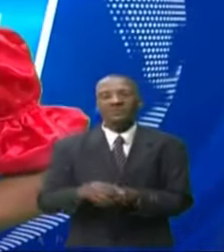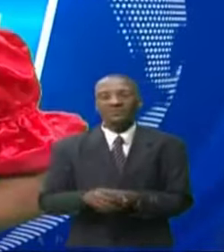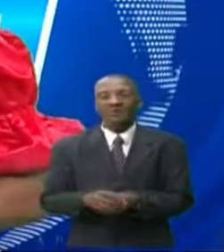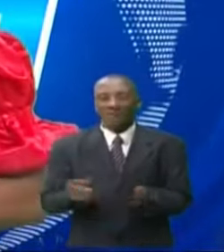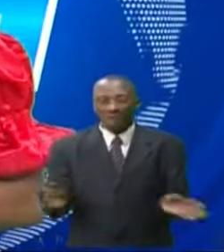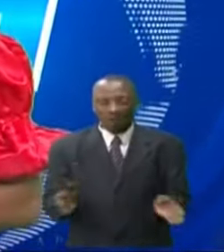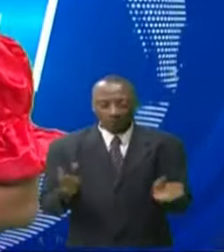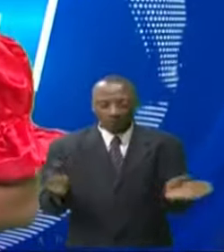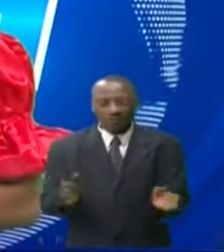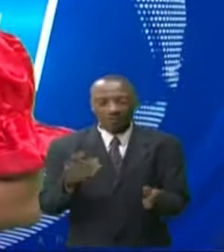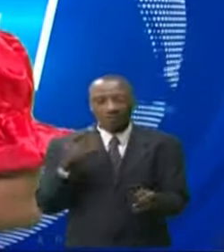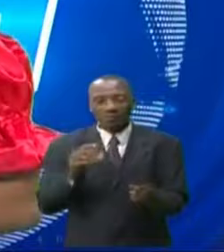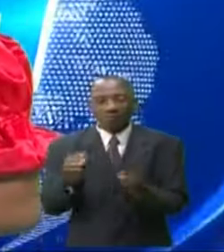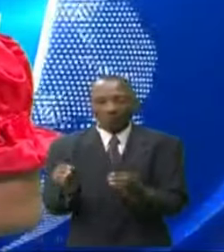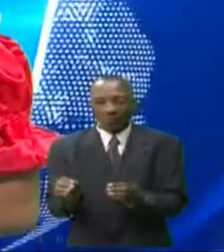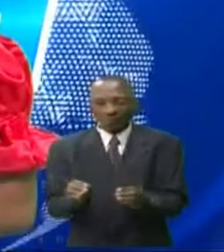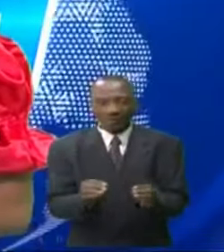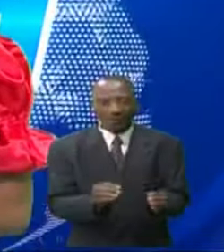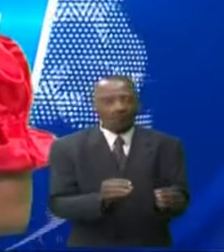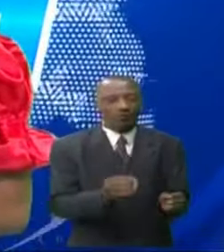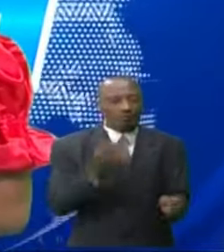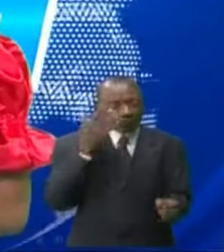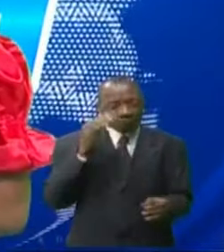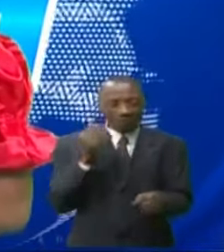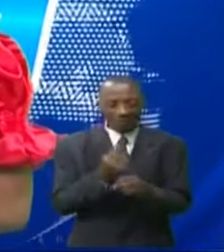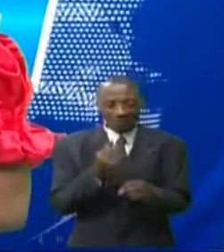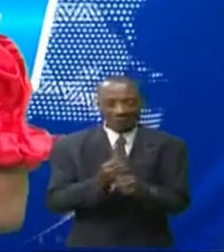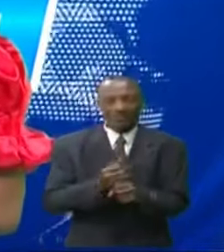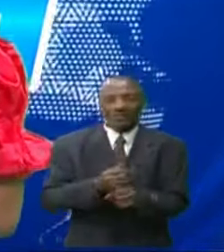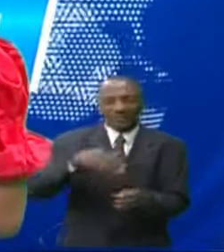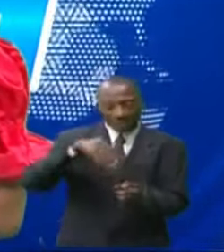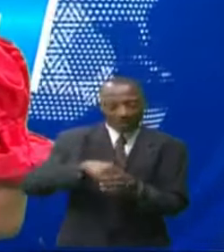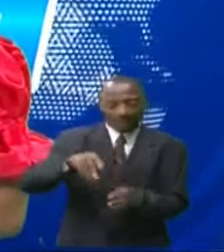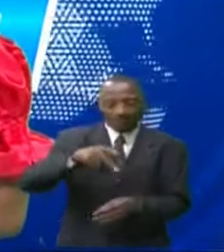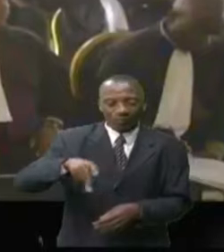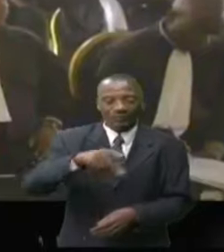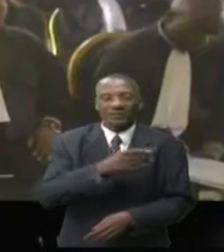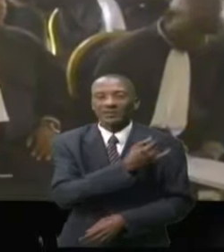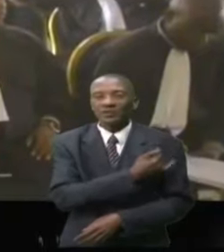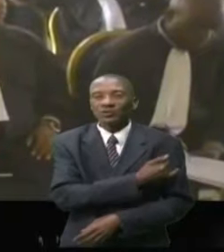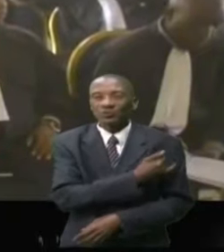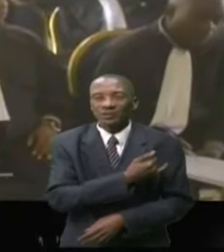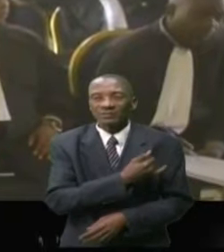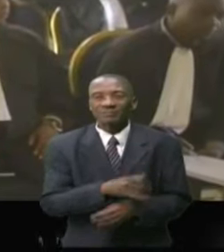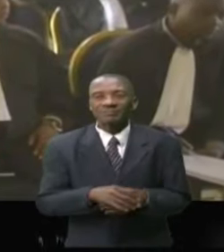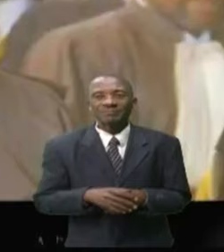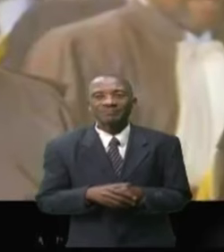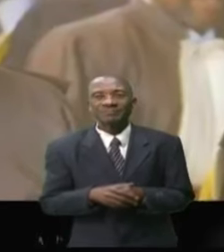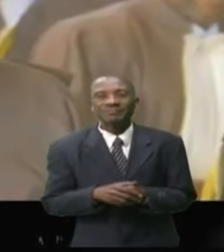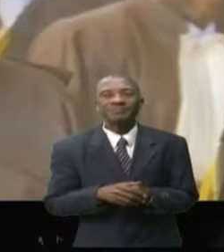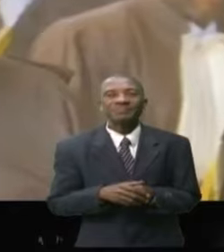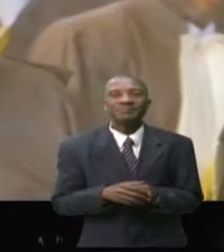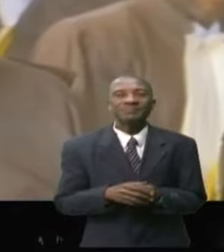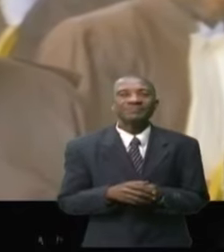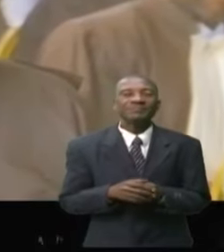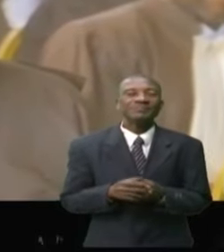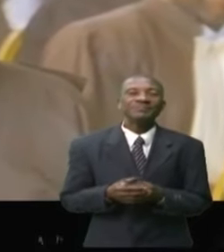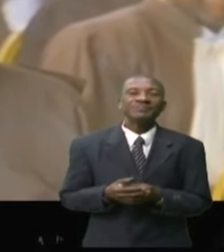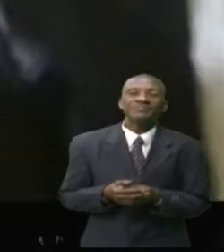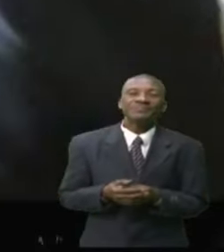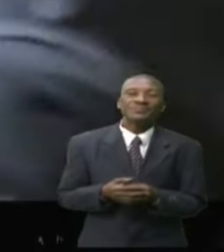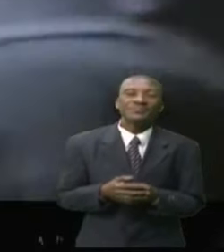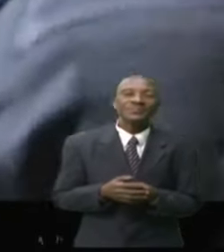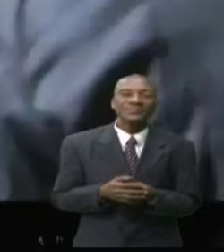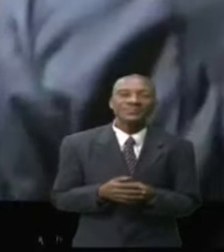l'organisation de cette corporation dans cette province suivez le barreau de l' qui affiche désormais